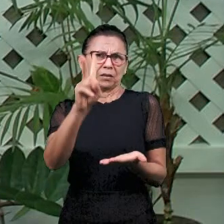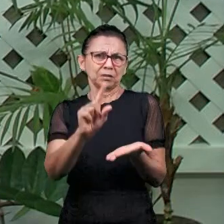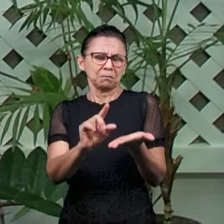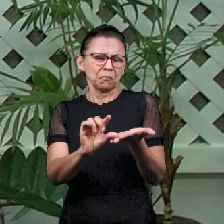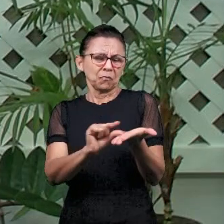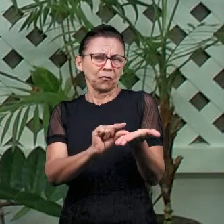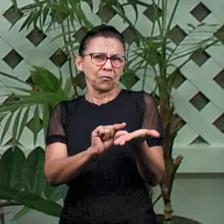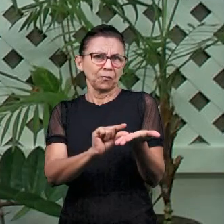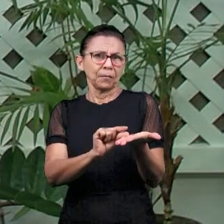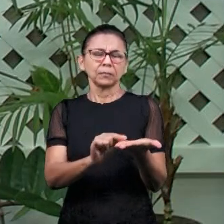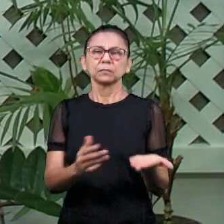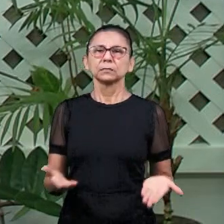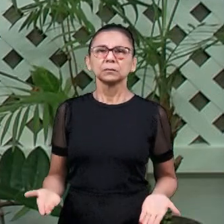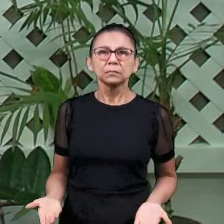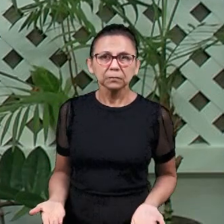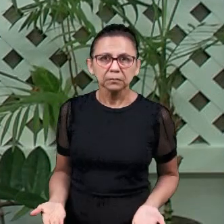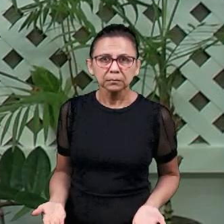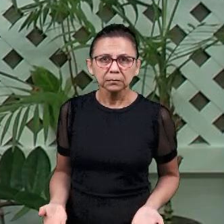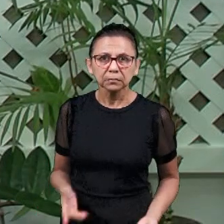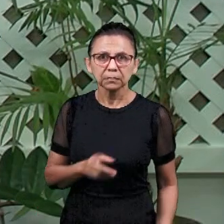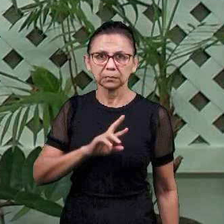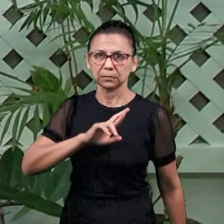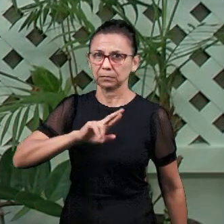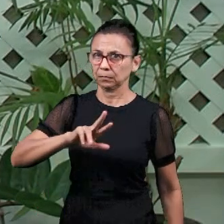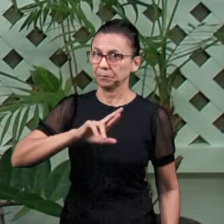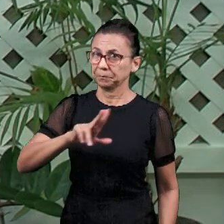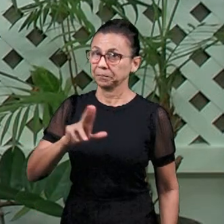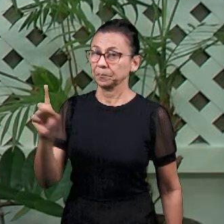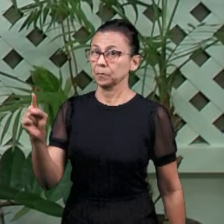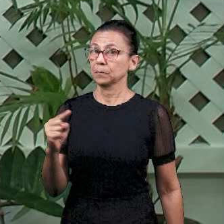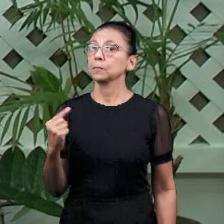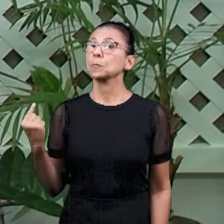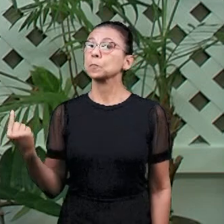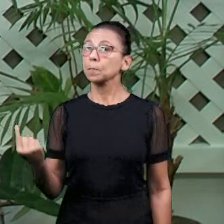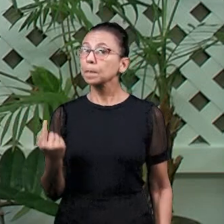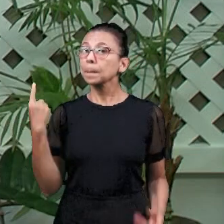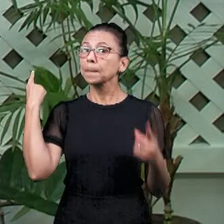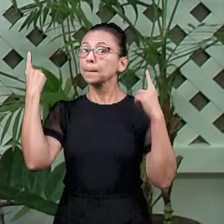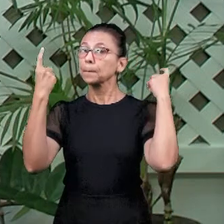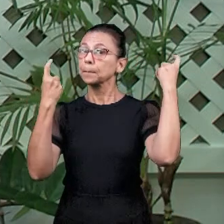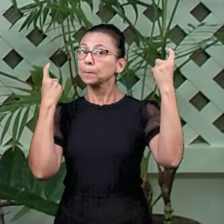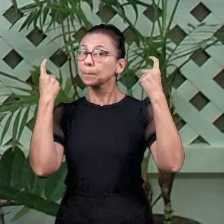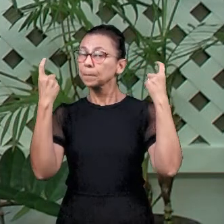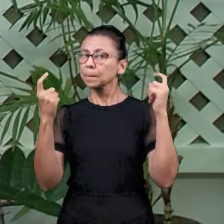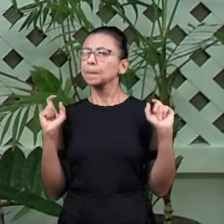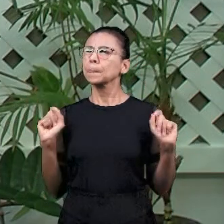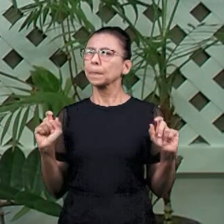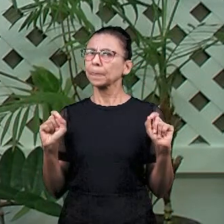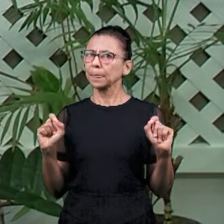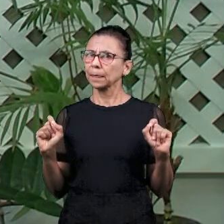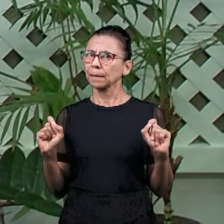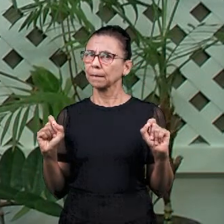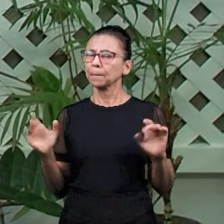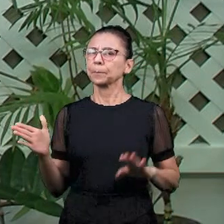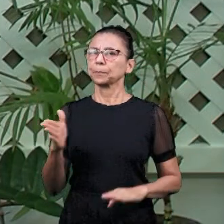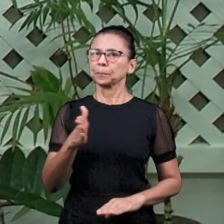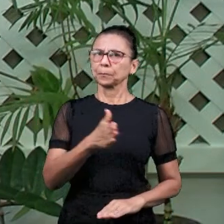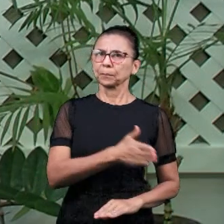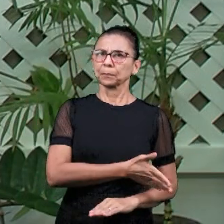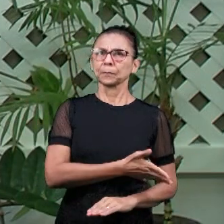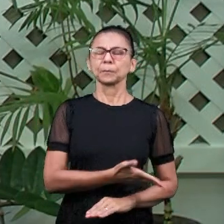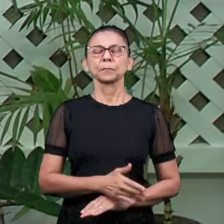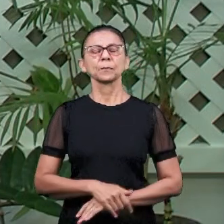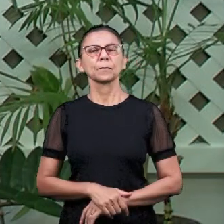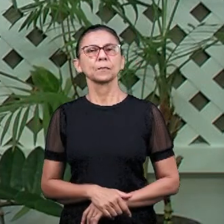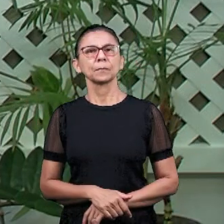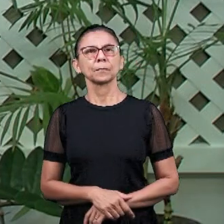une petite frais et tout va bien. Mes frères et sœurs, nous sommes ici avec notre préoccupation, justement. Je veux vous dire que bientôt, on va